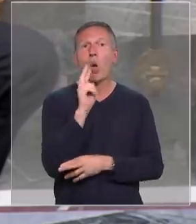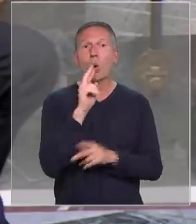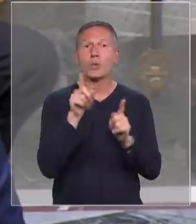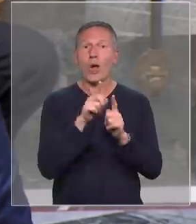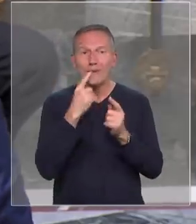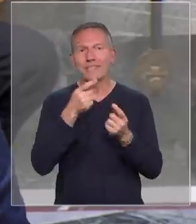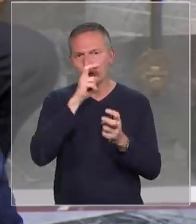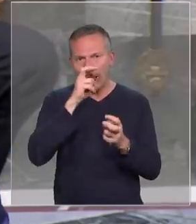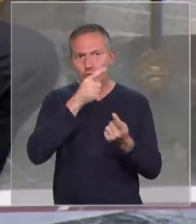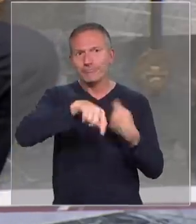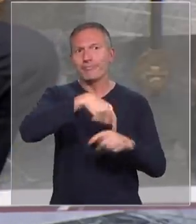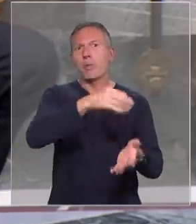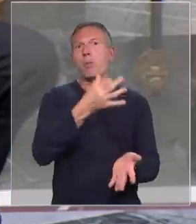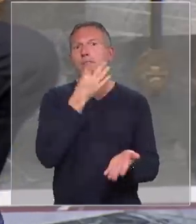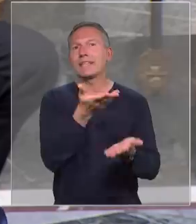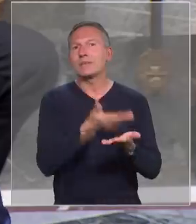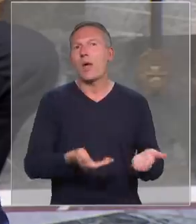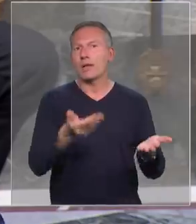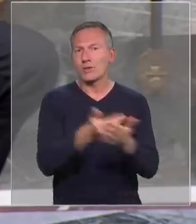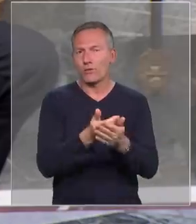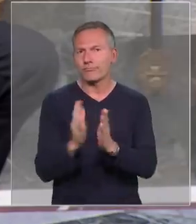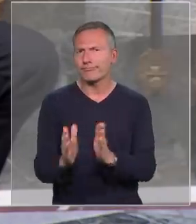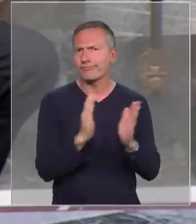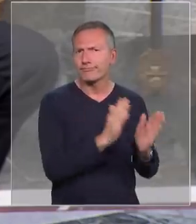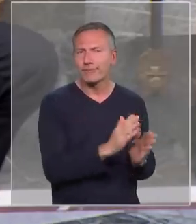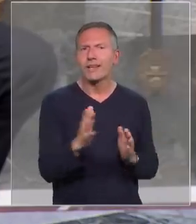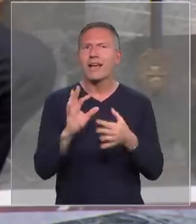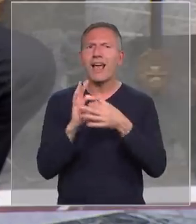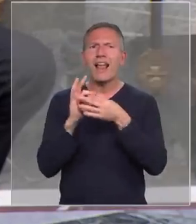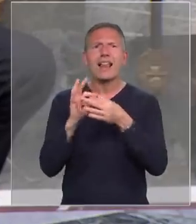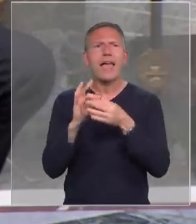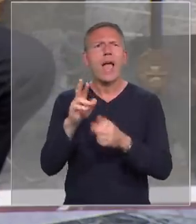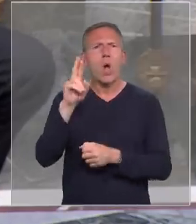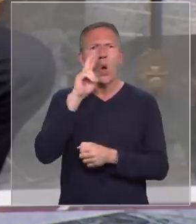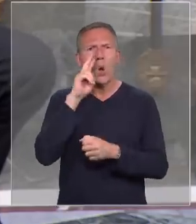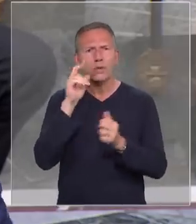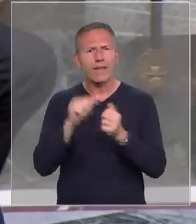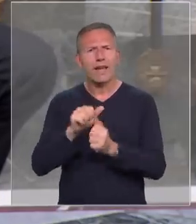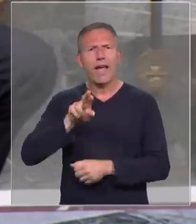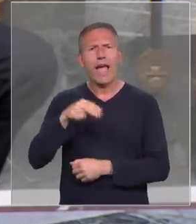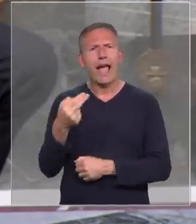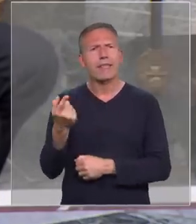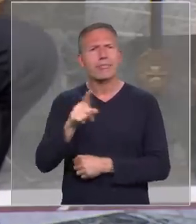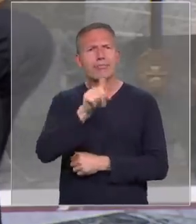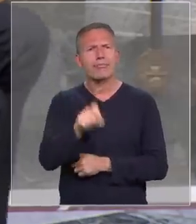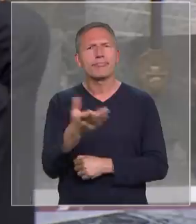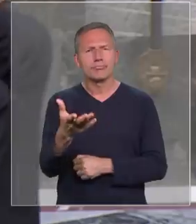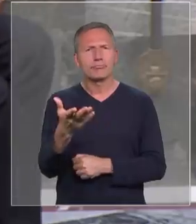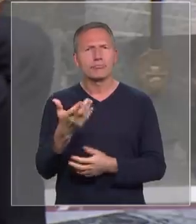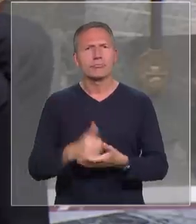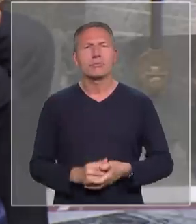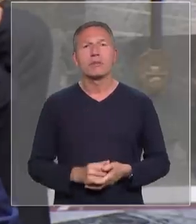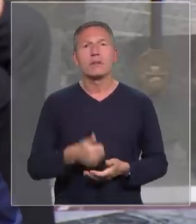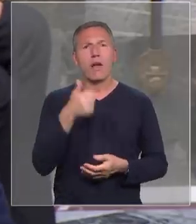Troie. Vous m'interrogez, monsieur le député, sur les liens que vous suspectez entre l'ingérence russe et le Rassemblement national. La lecture